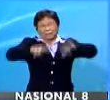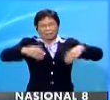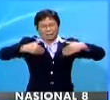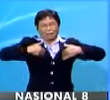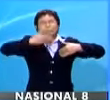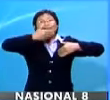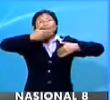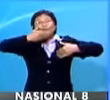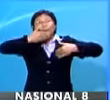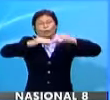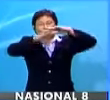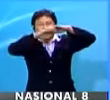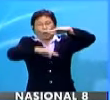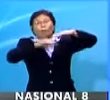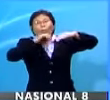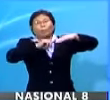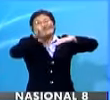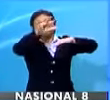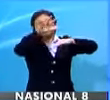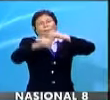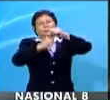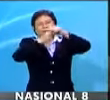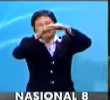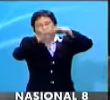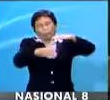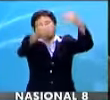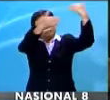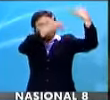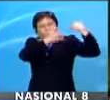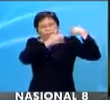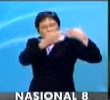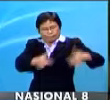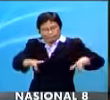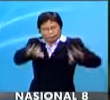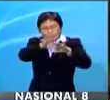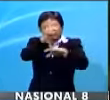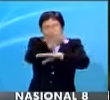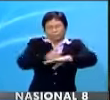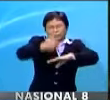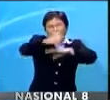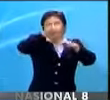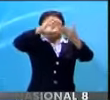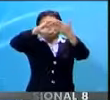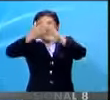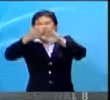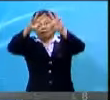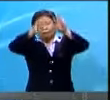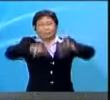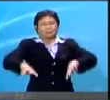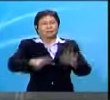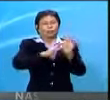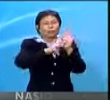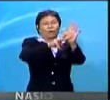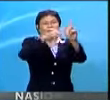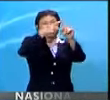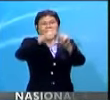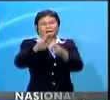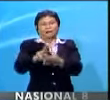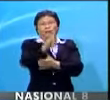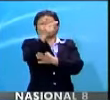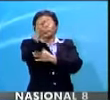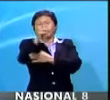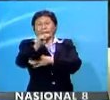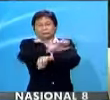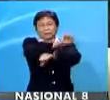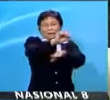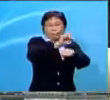daripada Golongan muda di bawah usia 35 tahun yang memainkan peranan penting dalam membentuk komuniti Rantau ini wakil dari Universiti kebangsaan